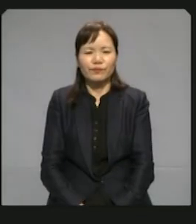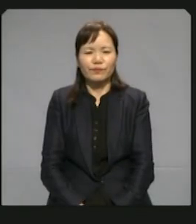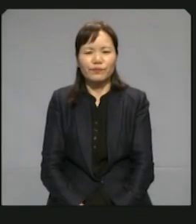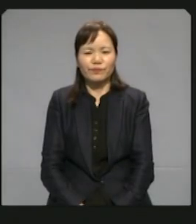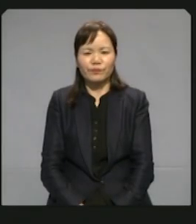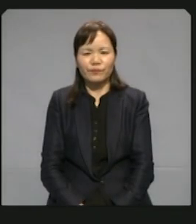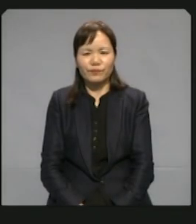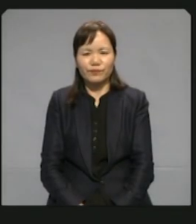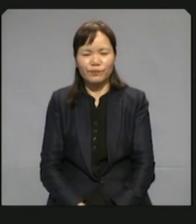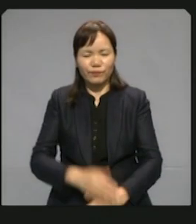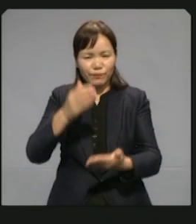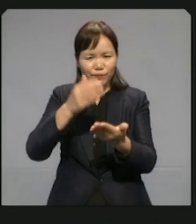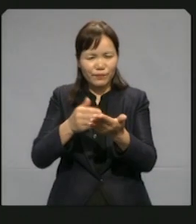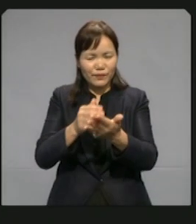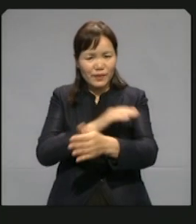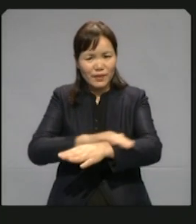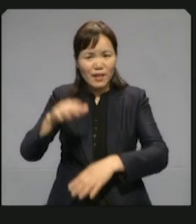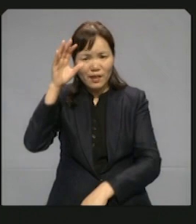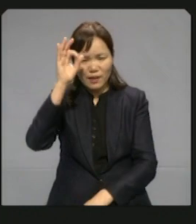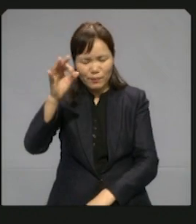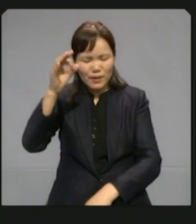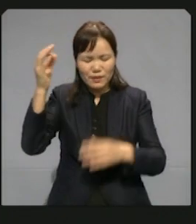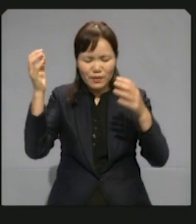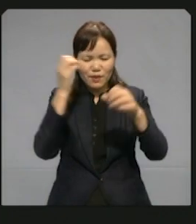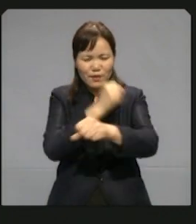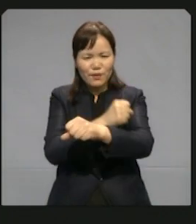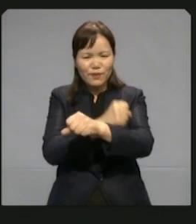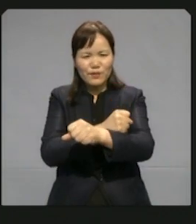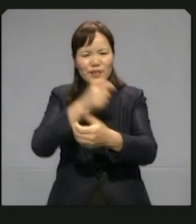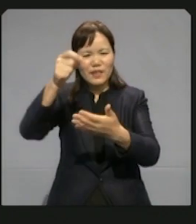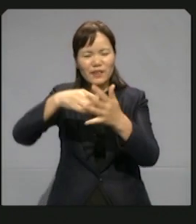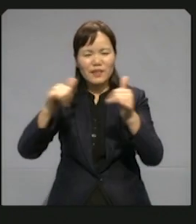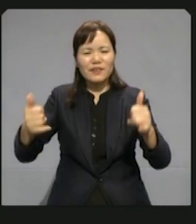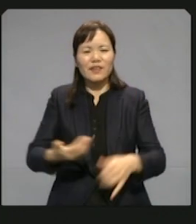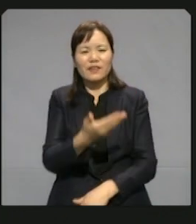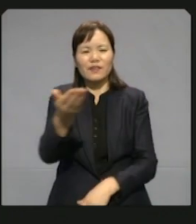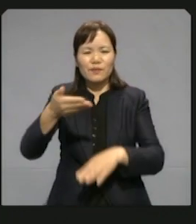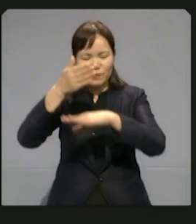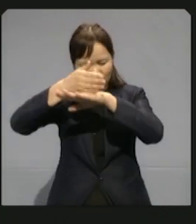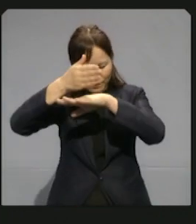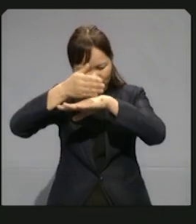네, 소식 잘 들었습니다. 고생해주신 통신원들 감사합니다.